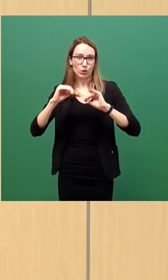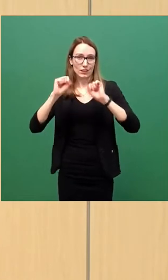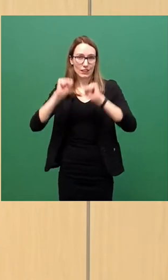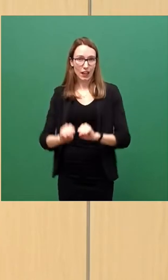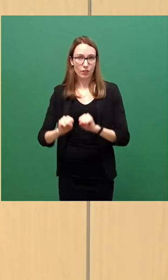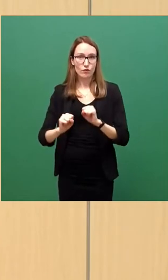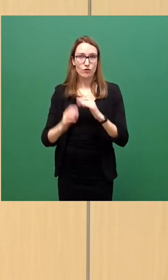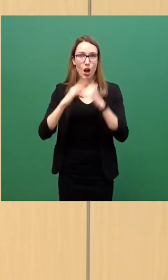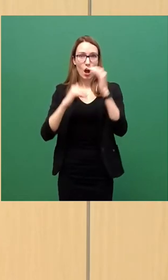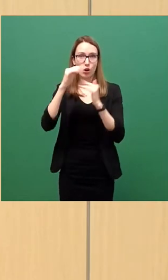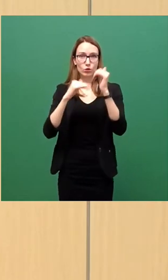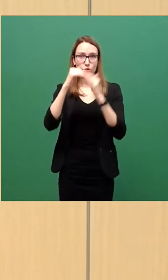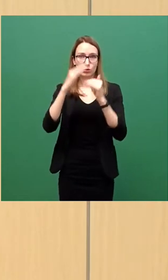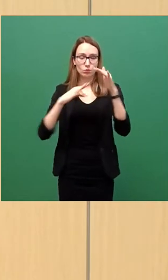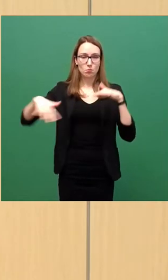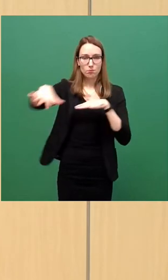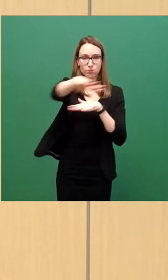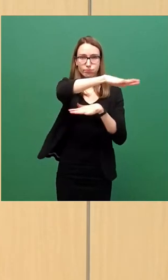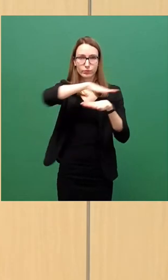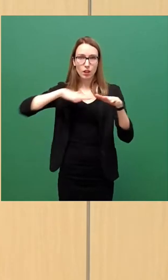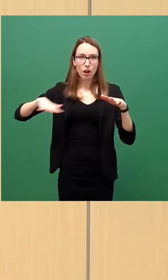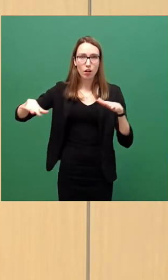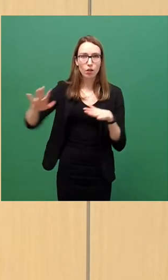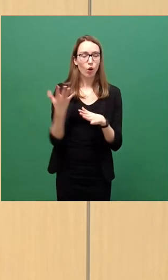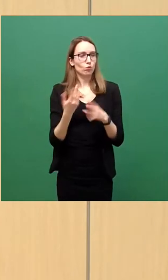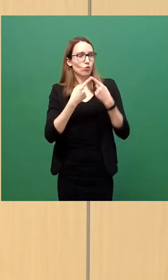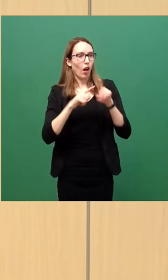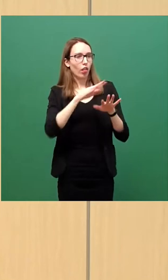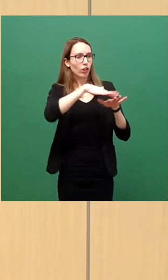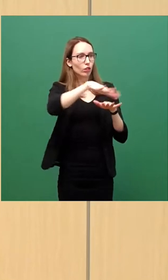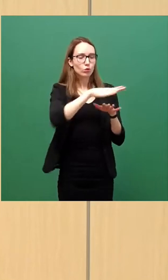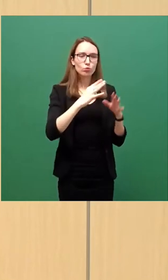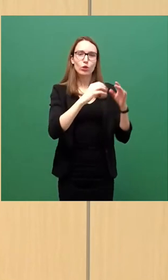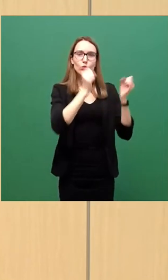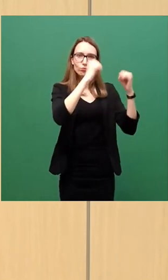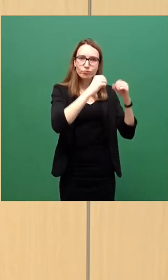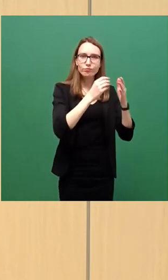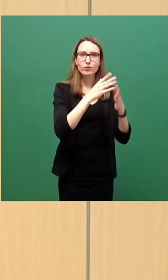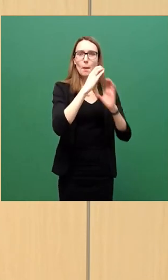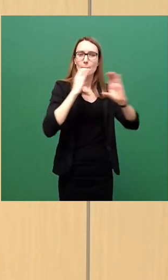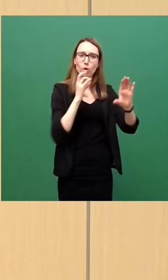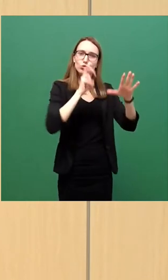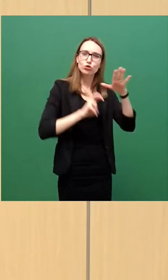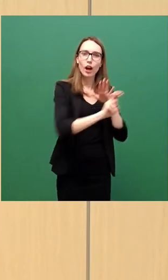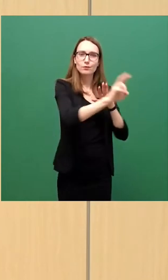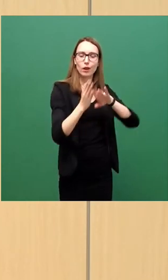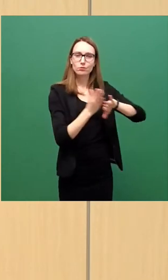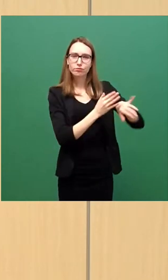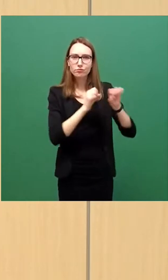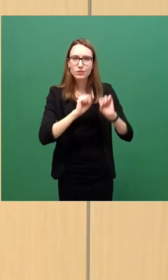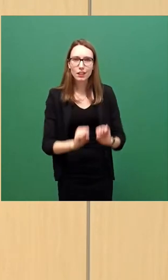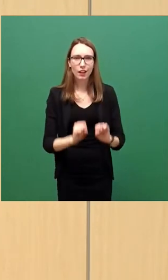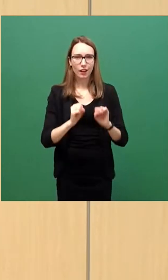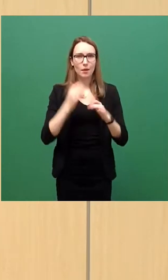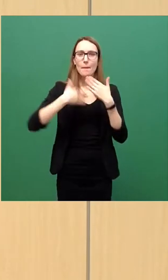wären die Beschleunigungsstrecken auf einmal erledigt. Da könnten wir Busse einsparen und Straßenbahnen einsparen. Wir wären schneller unterwegs,